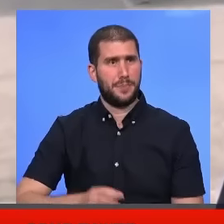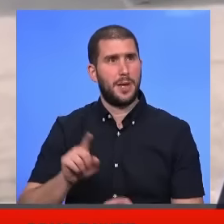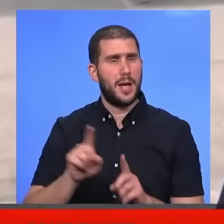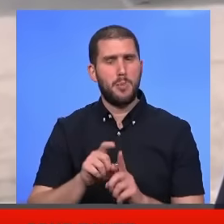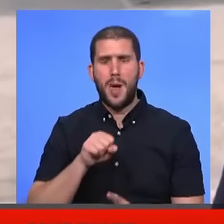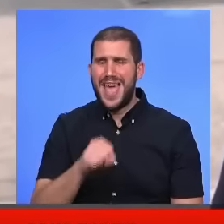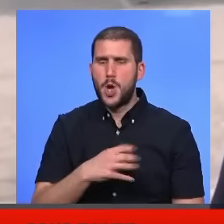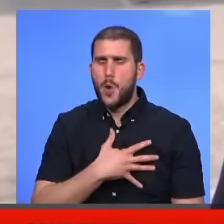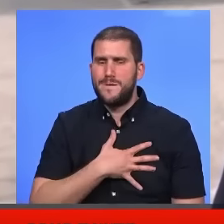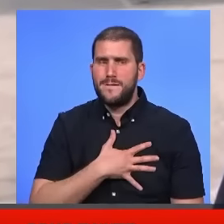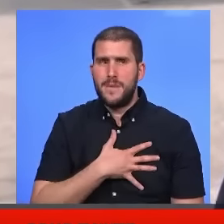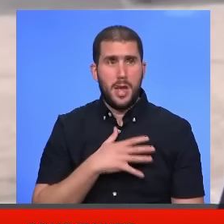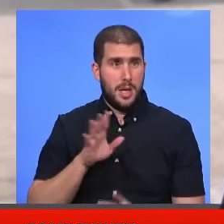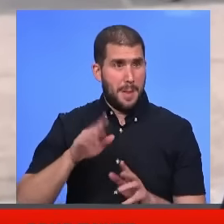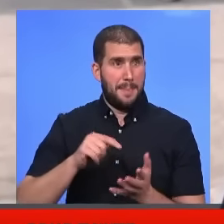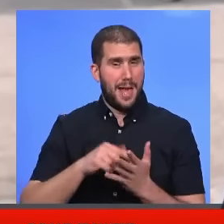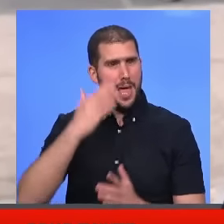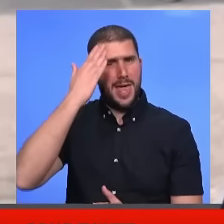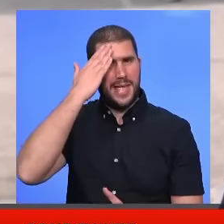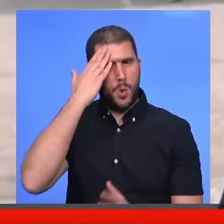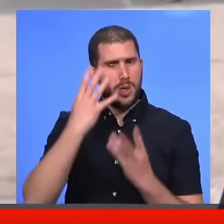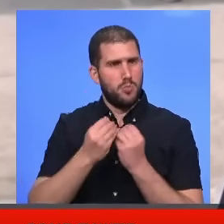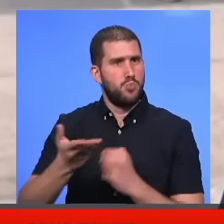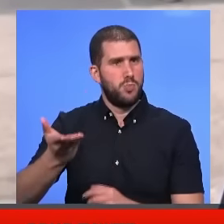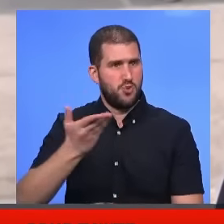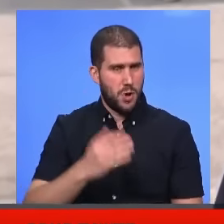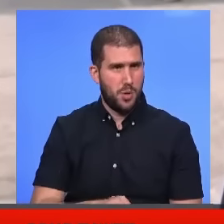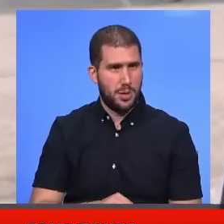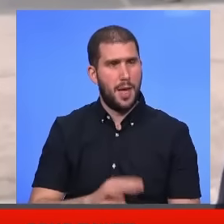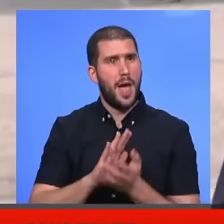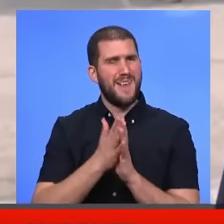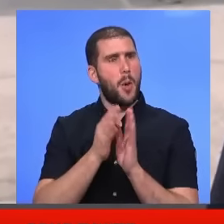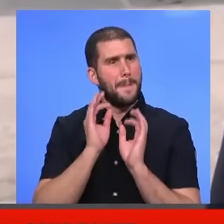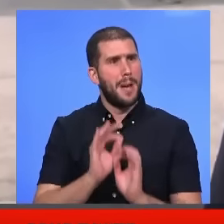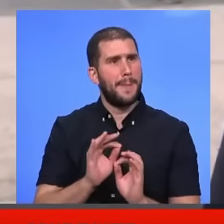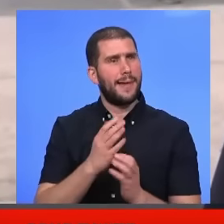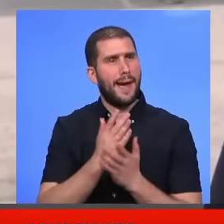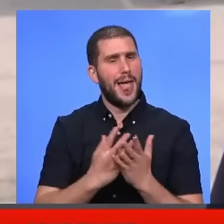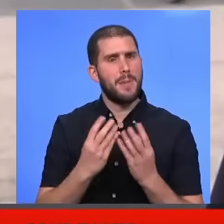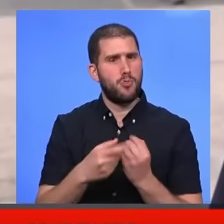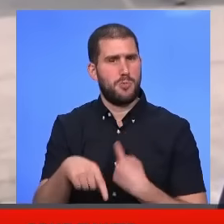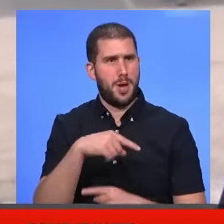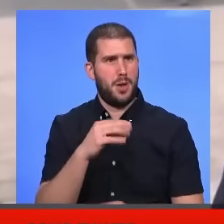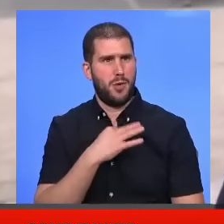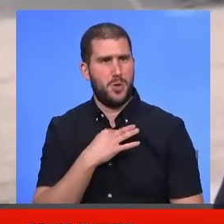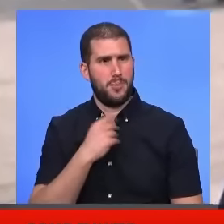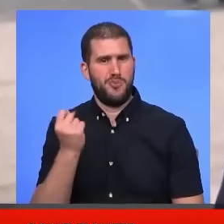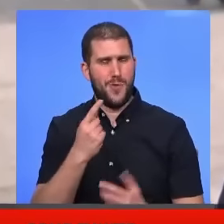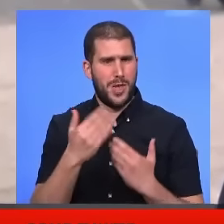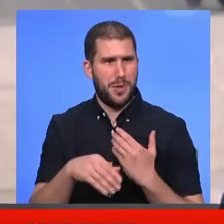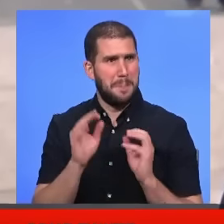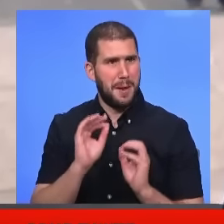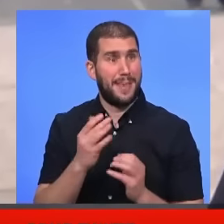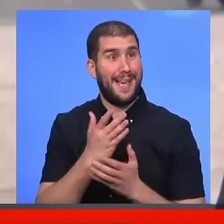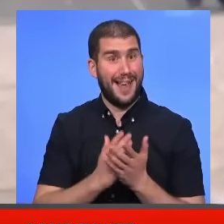בלב, גם בגלל ההיכרות עם המשפחות, שהפכו באמת לחלק מהמשפחה שלנו בכמה שבועות האחרונים, באמת עם חלק